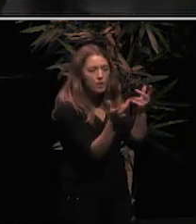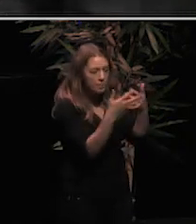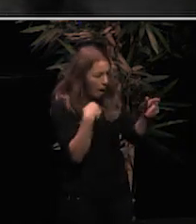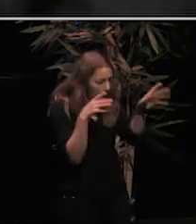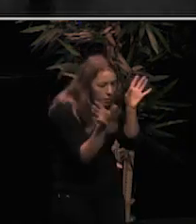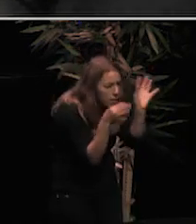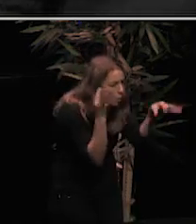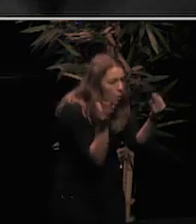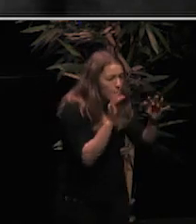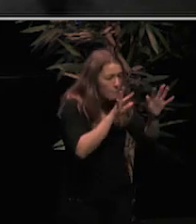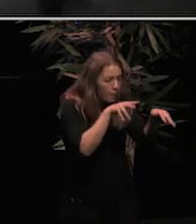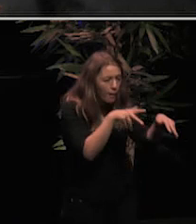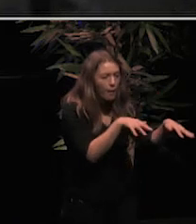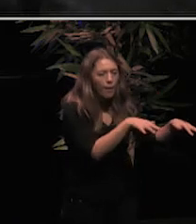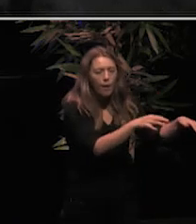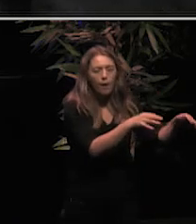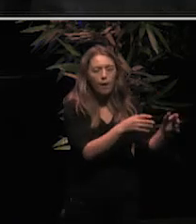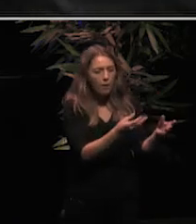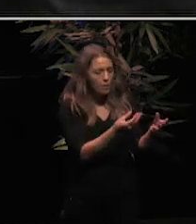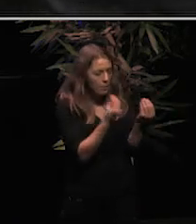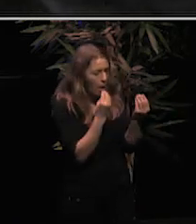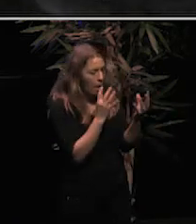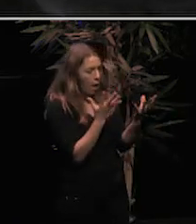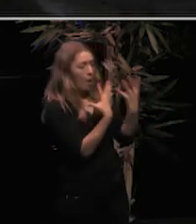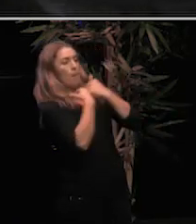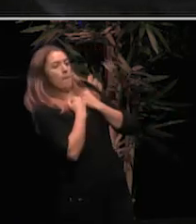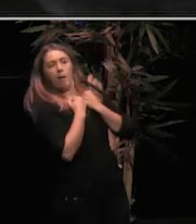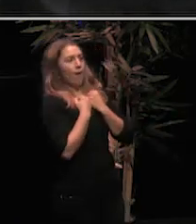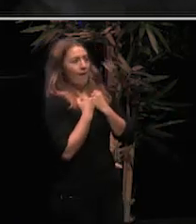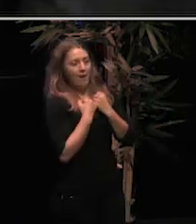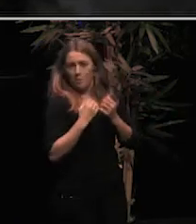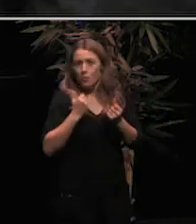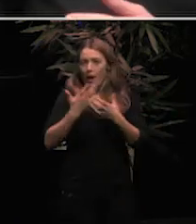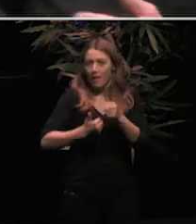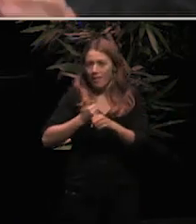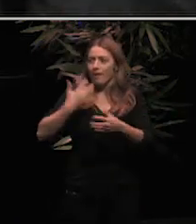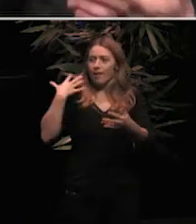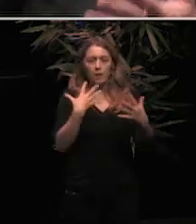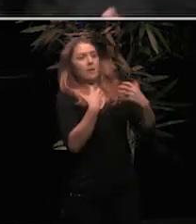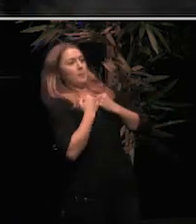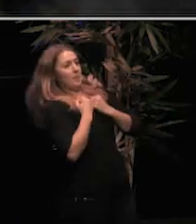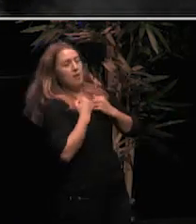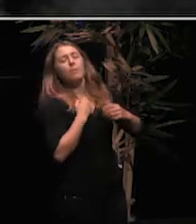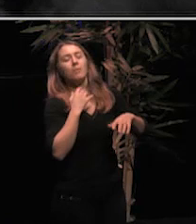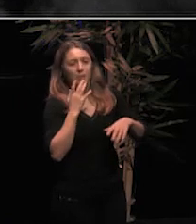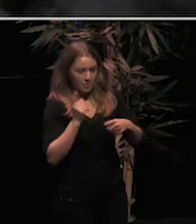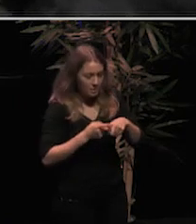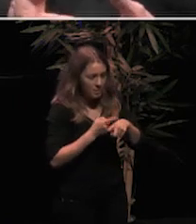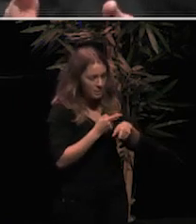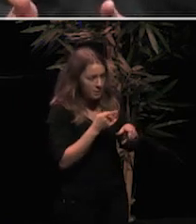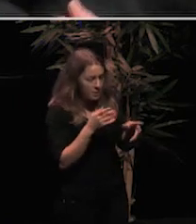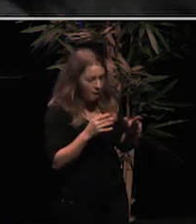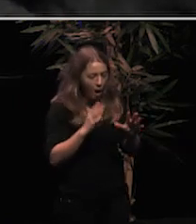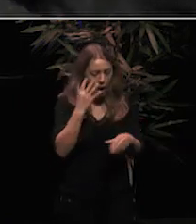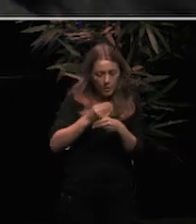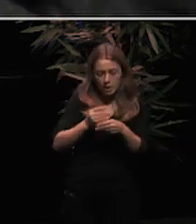marin qui m'a complètement pris il y a quelques années. Et puis, au fur et à mesure, j'ai appris à